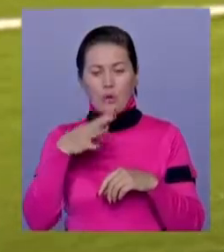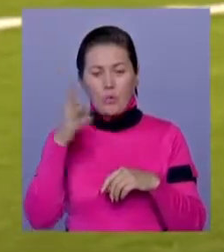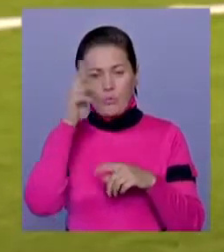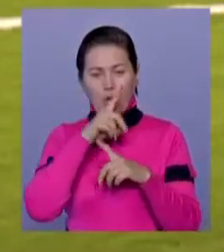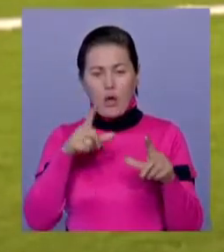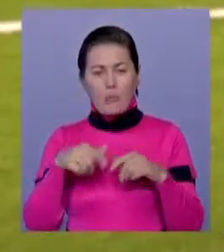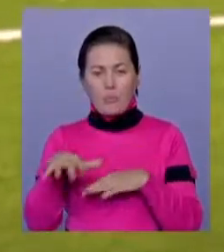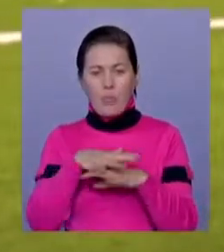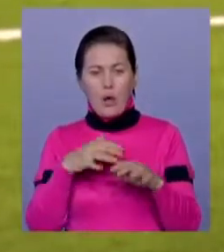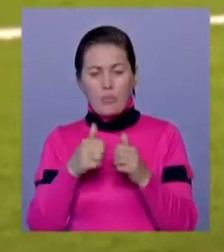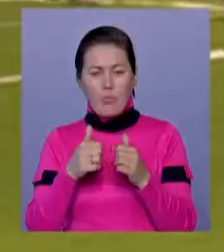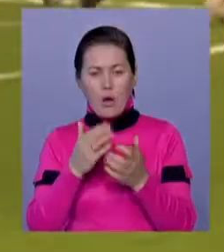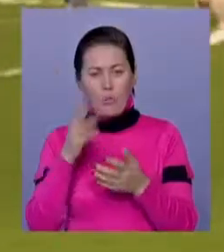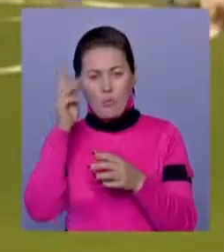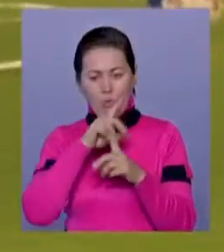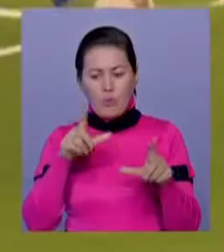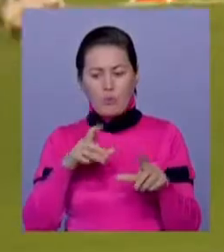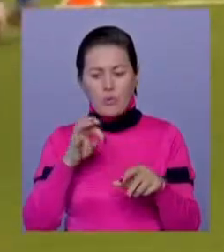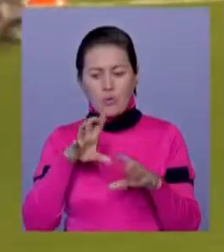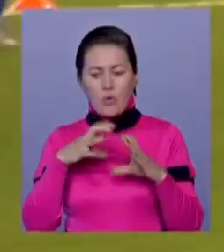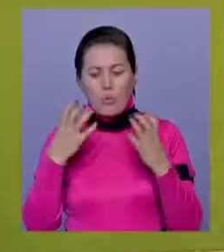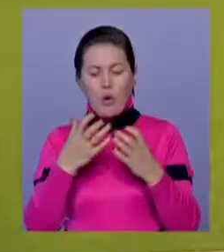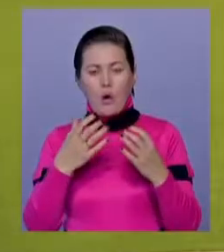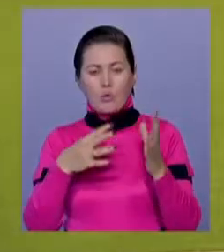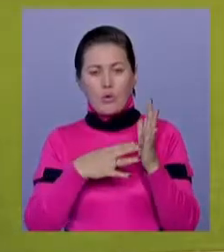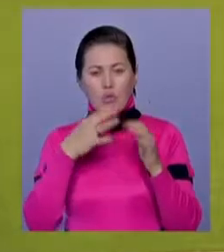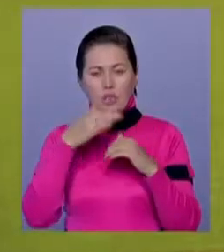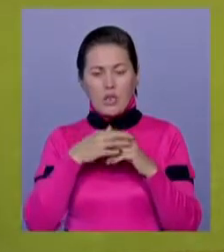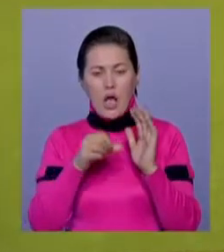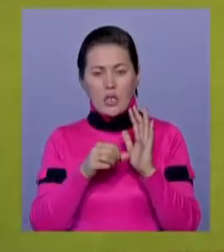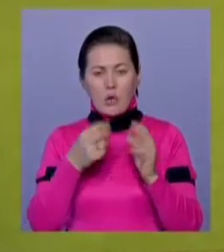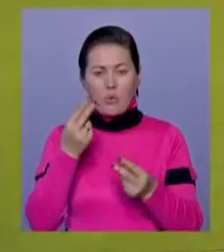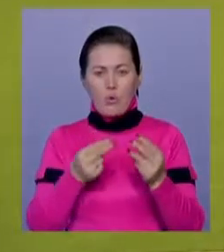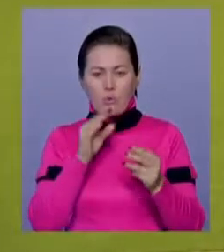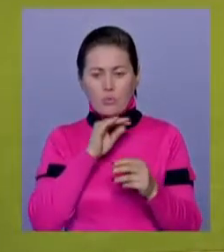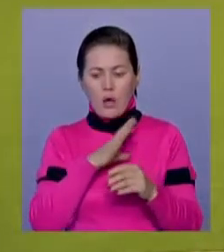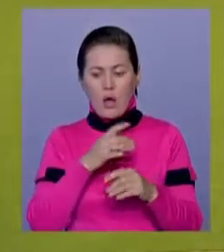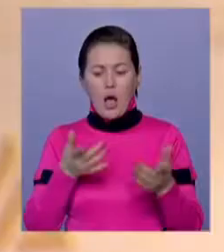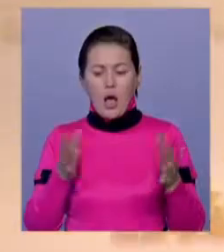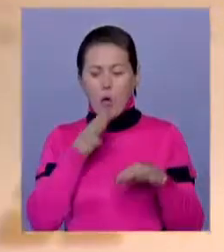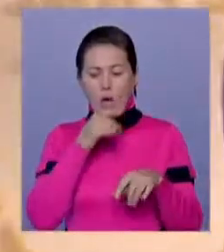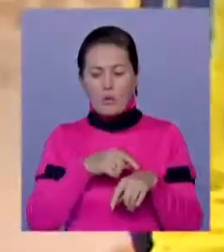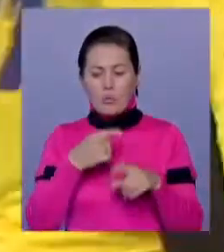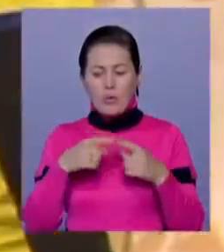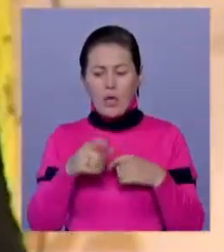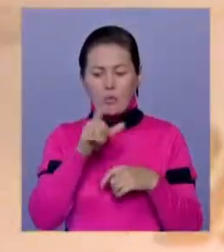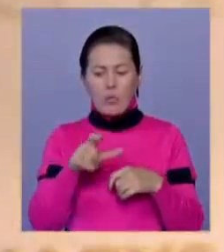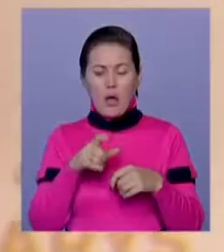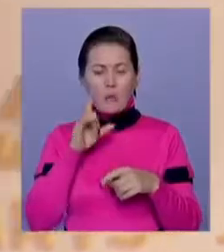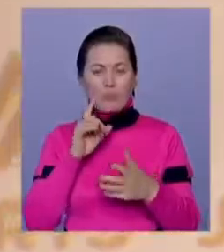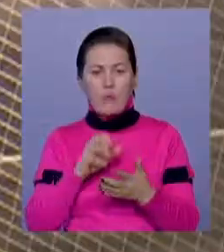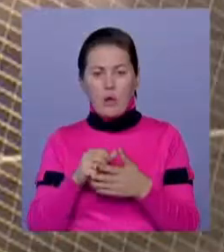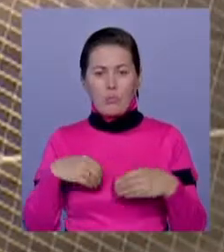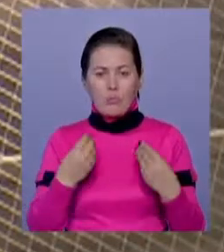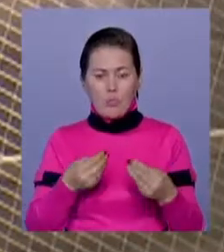мектеп алаңында салынды. Оқушылар стадионда таңғы сағат 9-дан кешкі сағат 6-ға дейін ойнай алады. Қалған уақытта өзге азаматтарға жалға беру